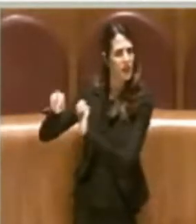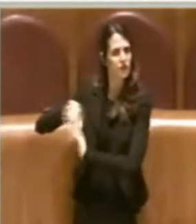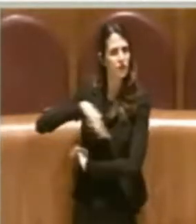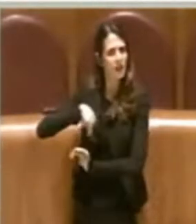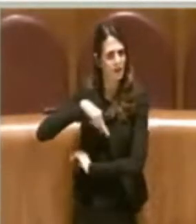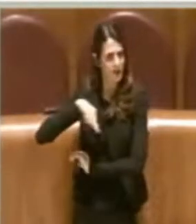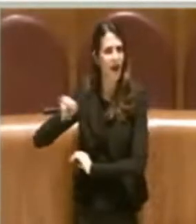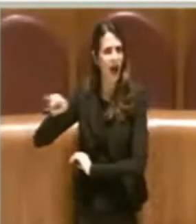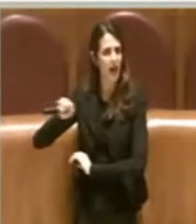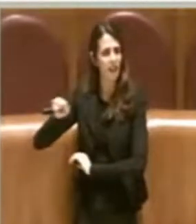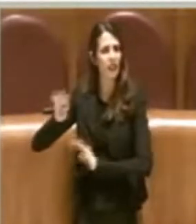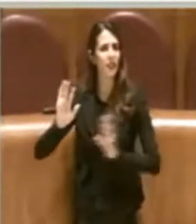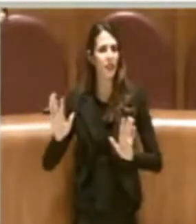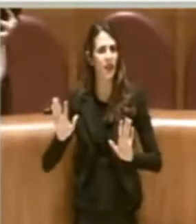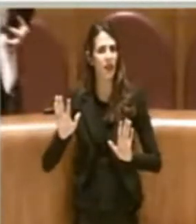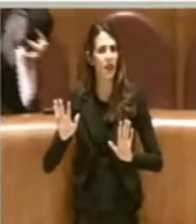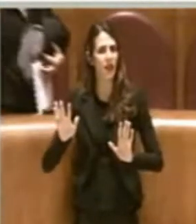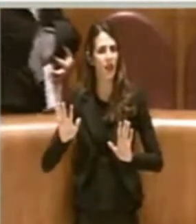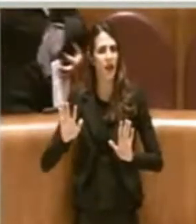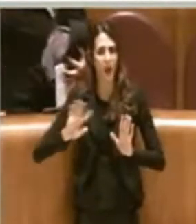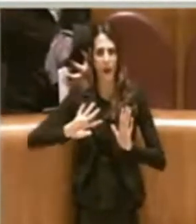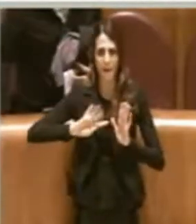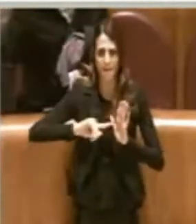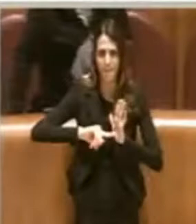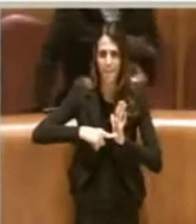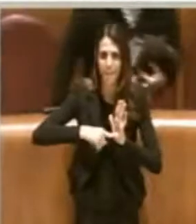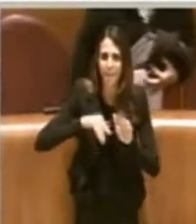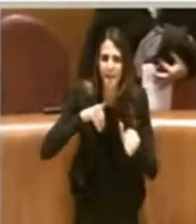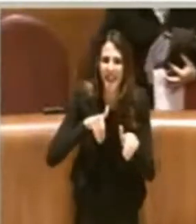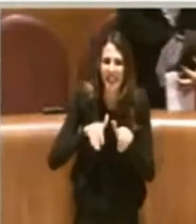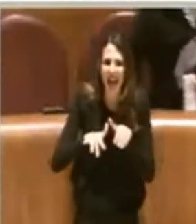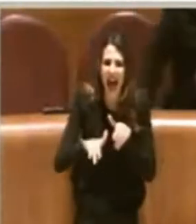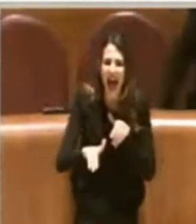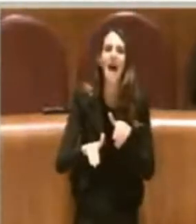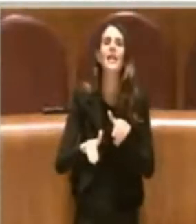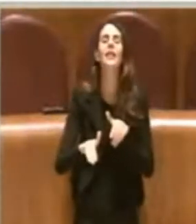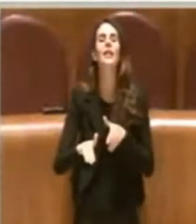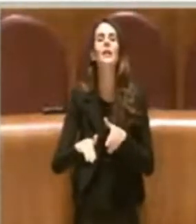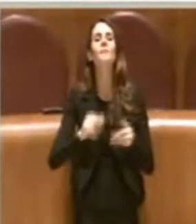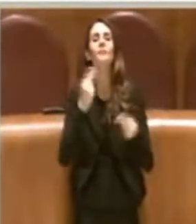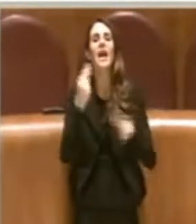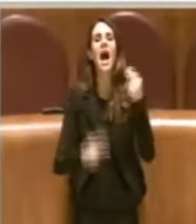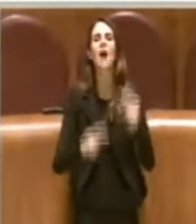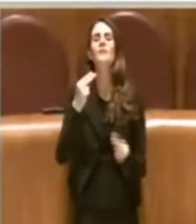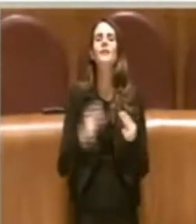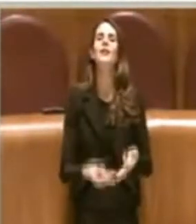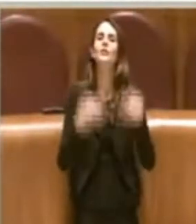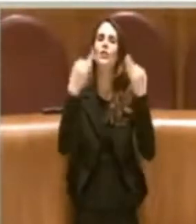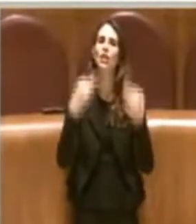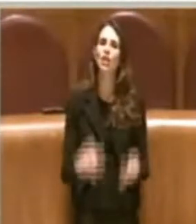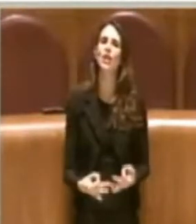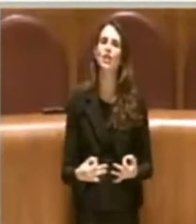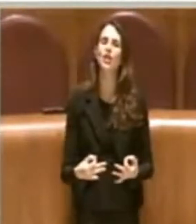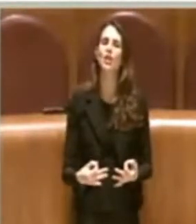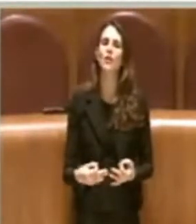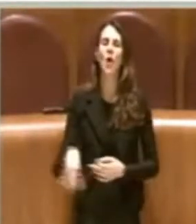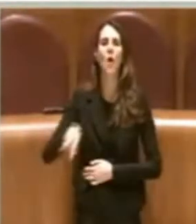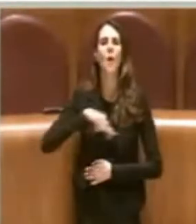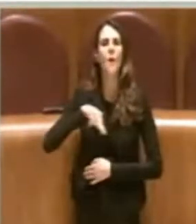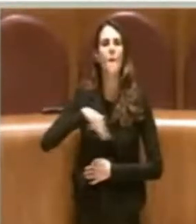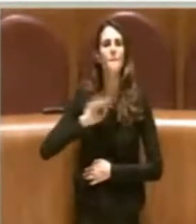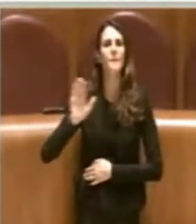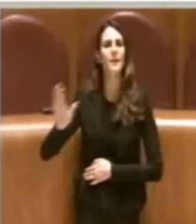che non, mi sembra che non siano pochissimi, ha deciso di lasciare ai privati l'onere di realizzare loro